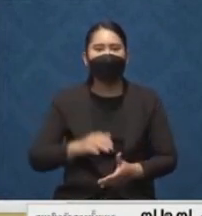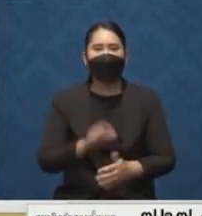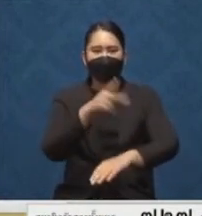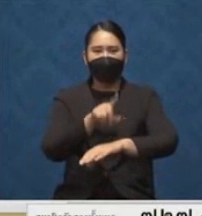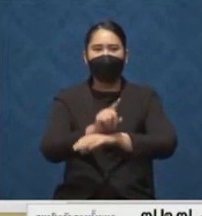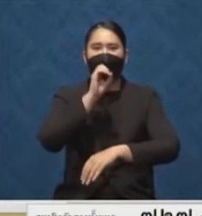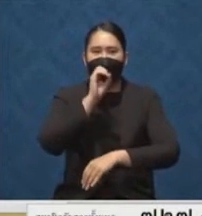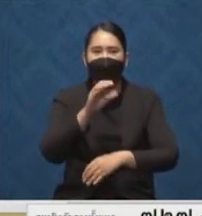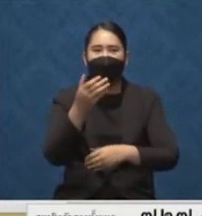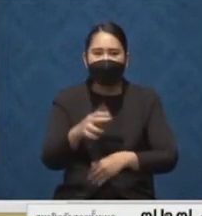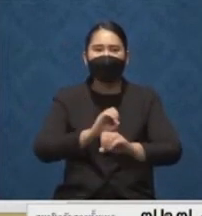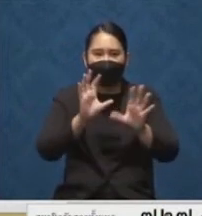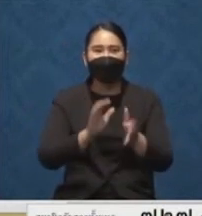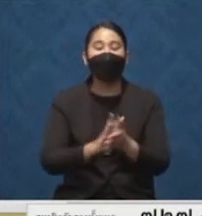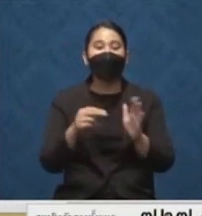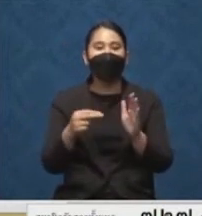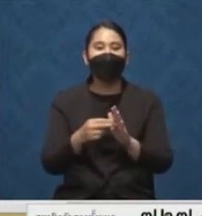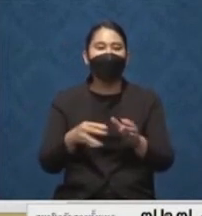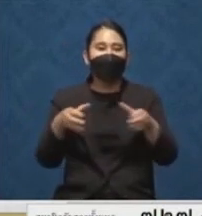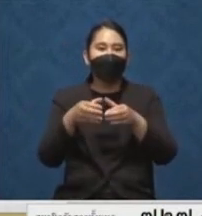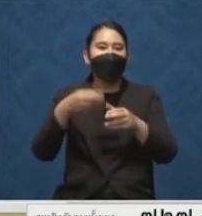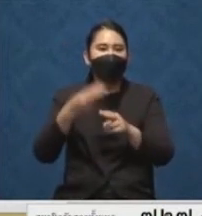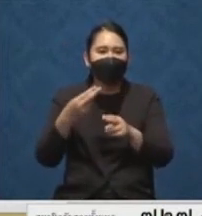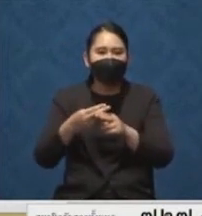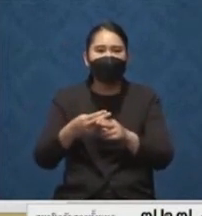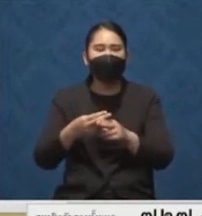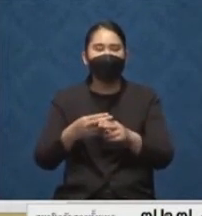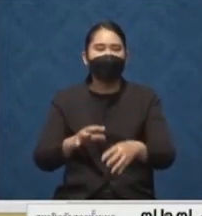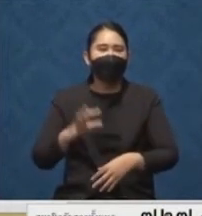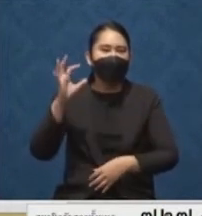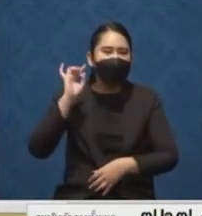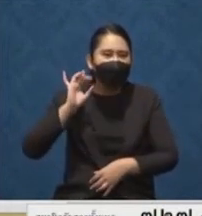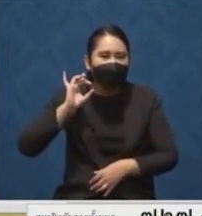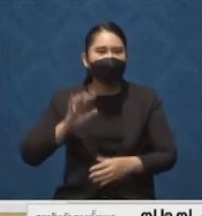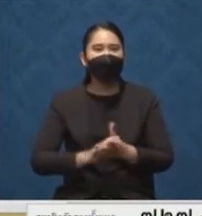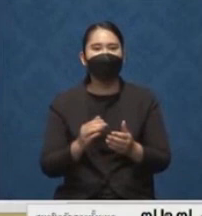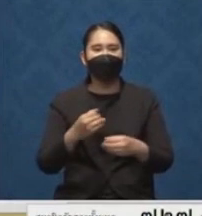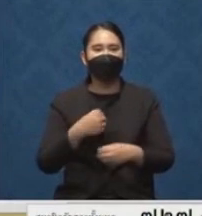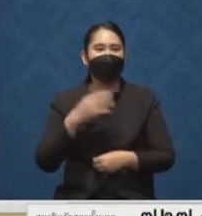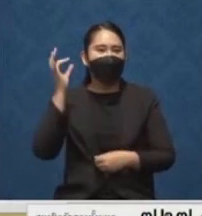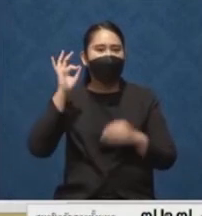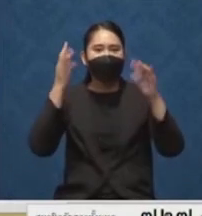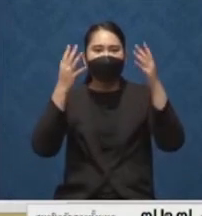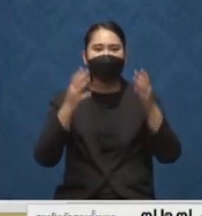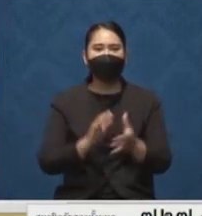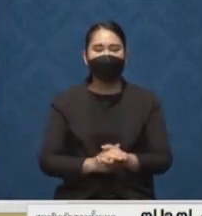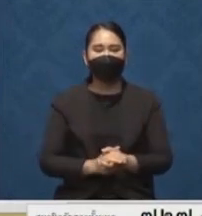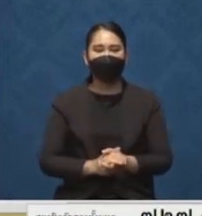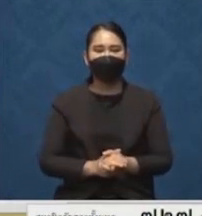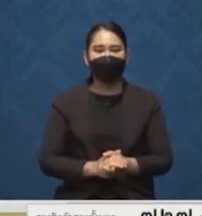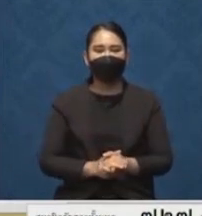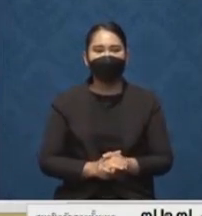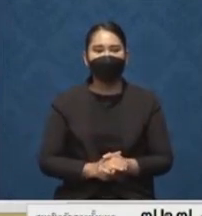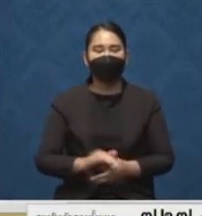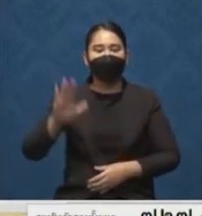วว่าไม่ให้พูดชื่อพรรคก็ยังจะพูดท่านประธานเตือนอะไรแล้วก็ไม่เคารพกฎระเบียบในนี ้ท่านประธานครับประท้